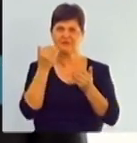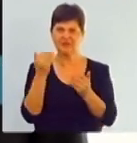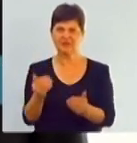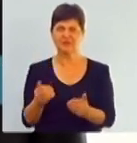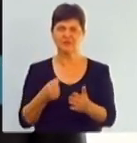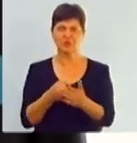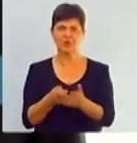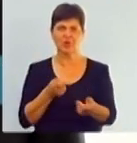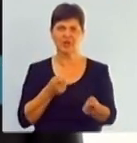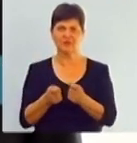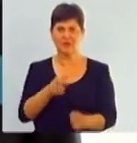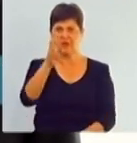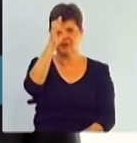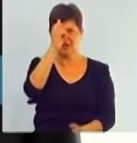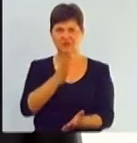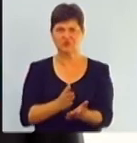держслужби